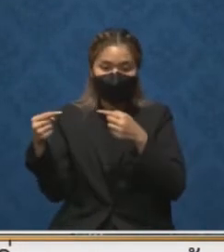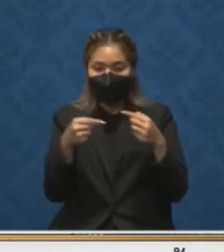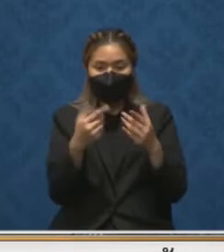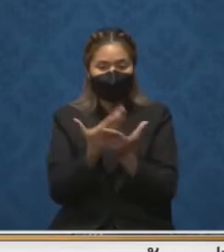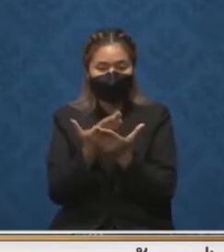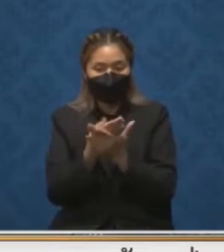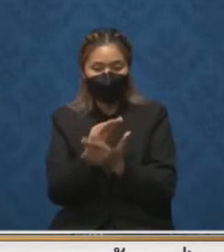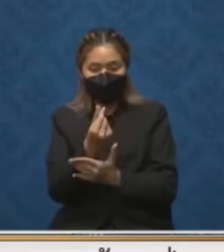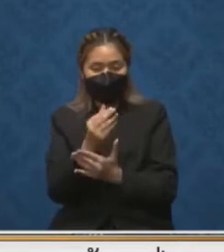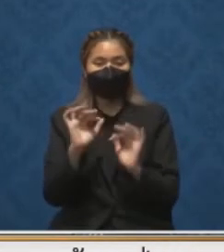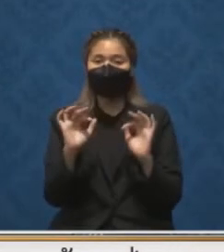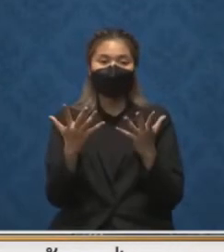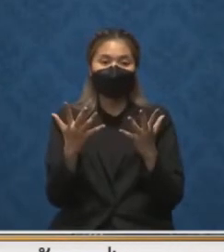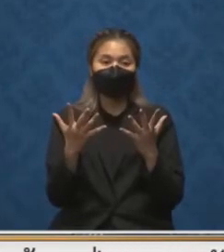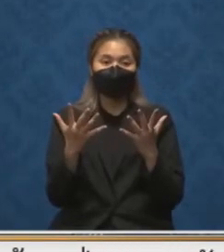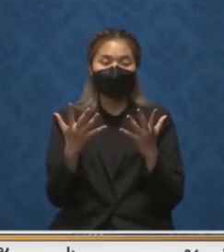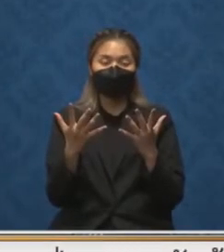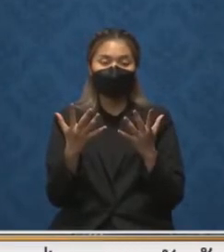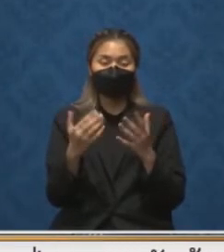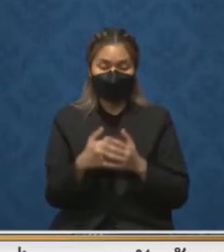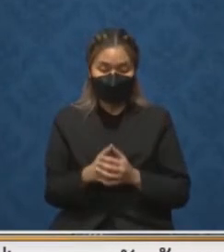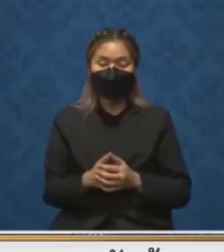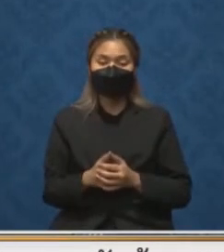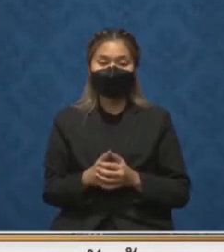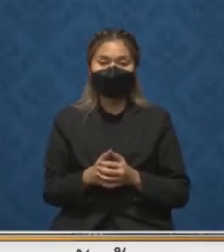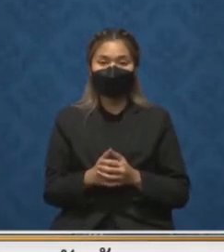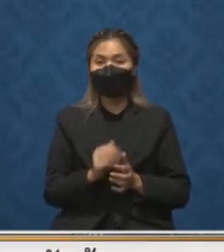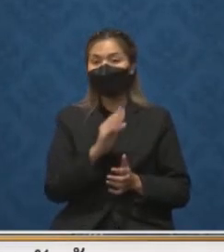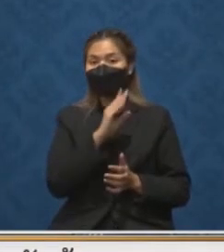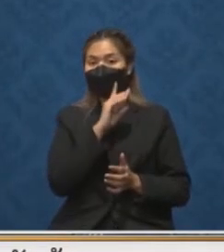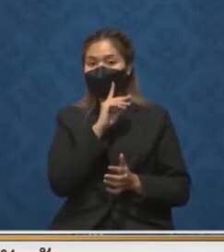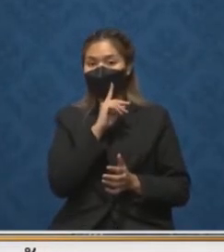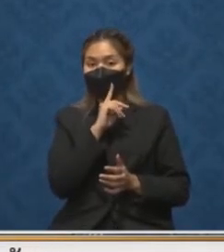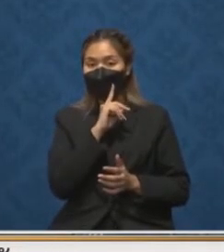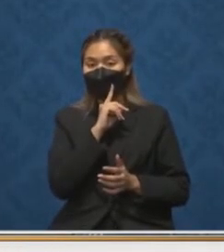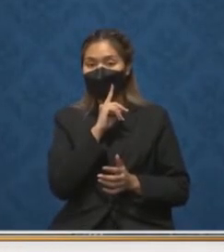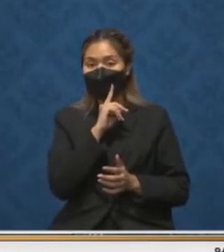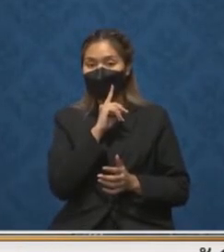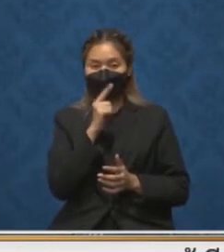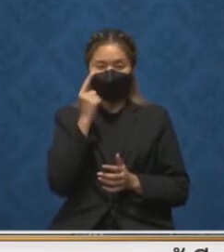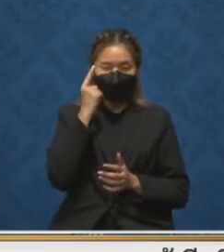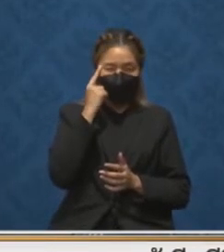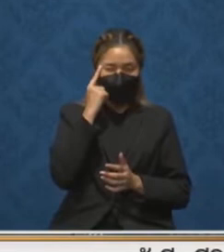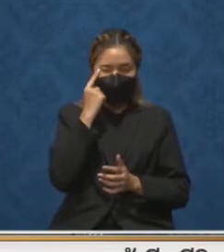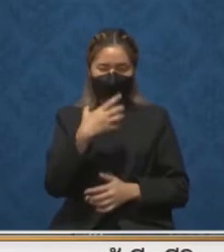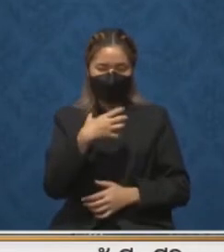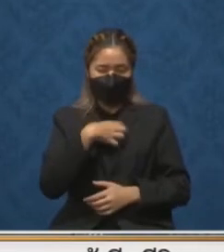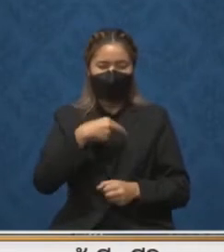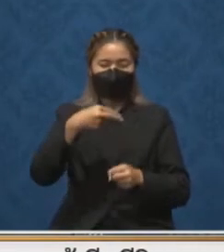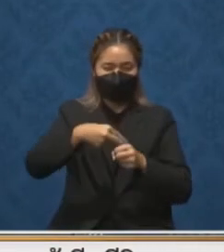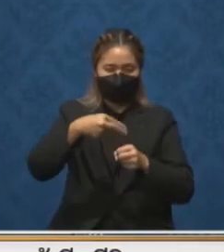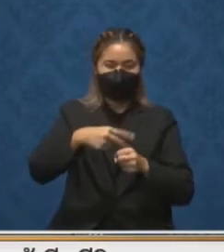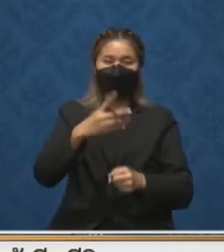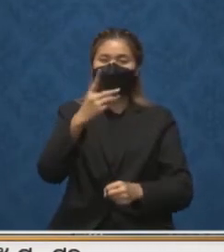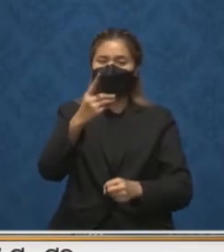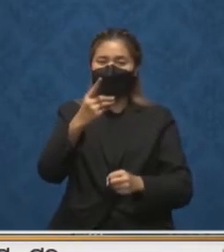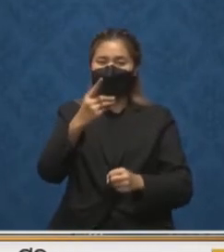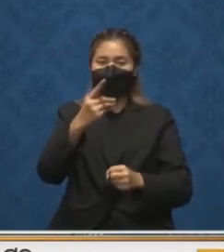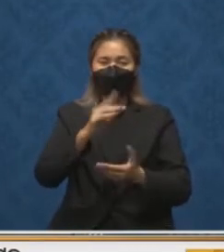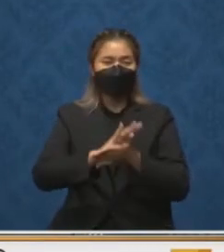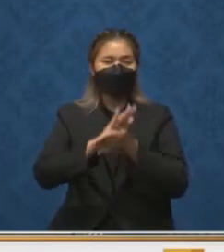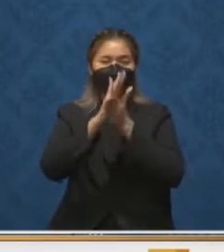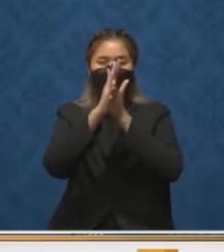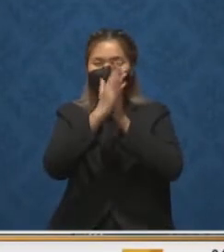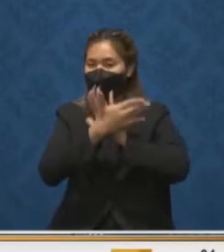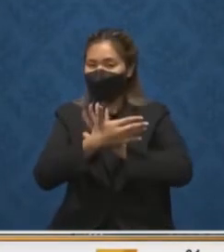ไปรวมทั้งกรณีว่าถ้ายงจำเป็นที่จะต้ใช้เครื่องยตดีเซล ที่เรามีอยู่ มัเปลยน ข้าม